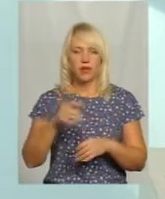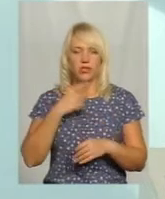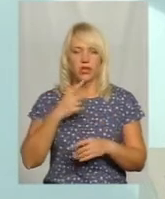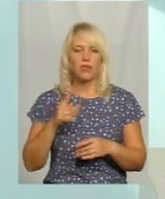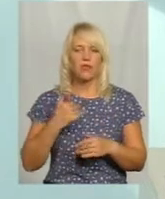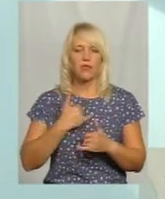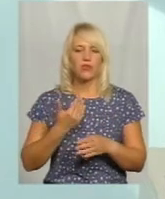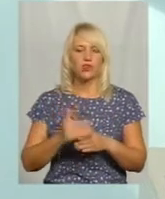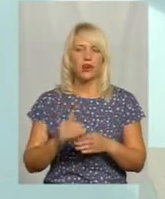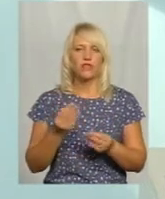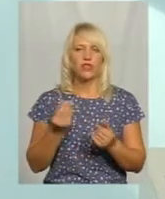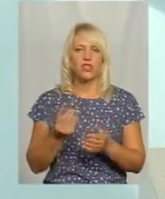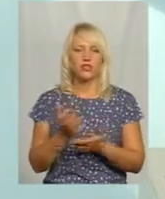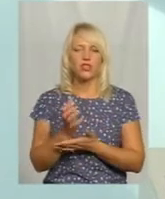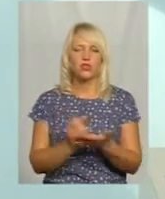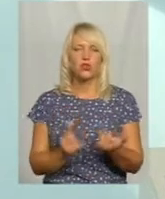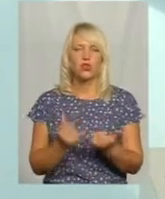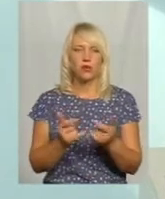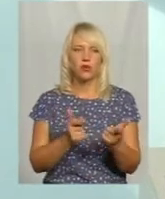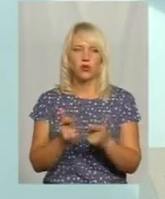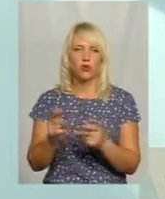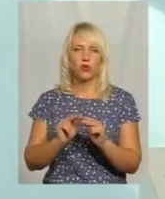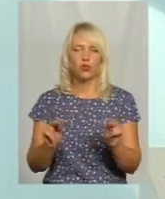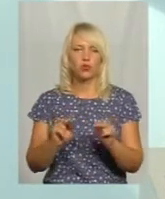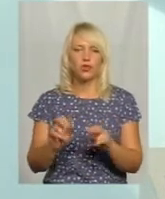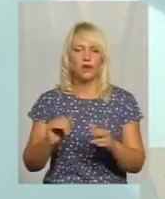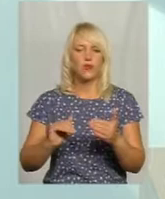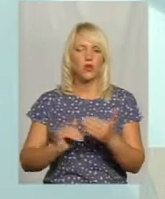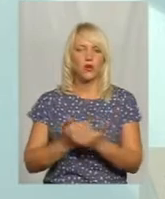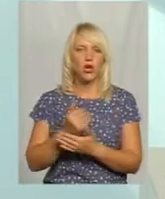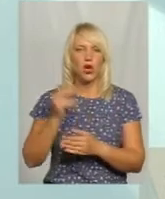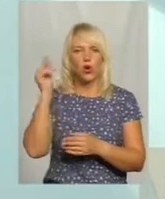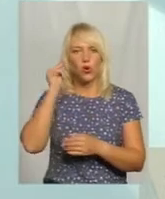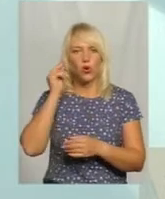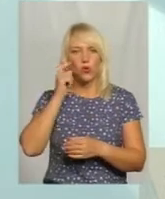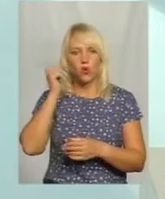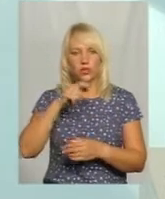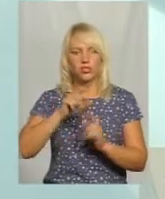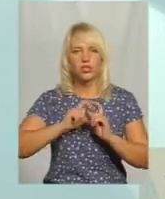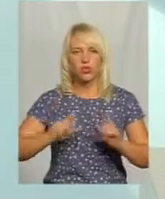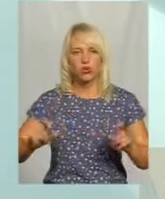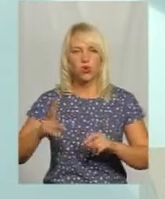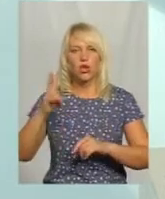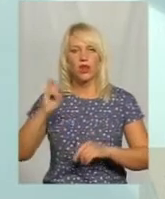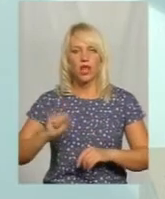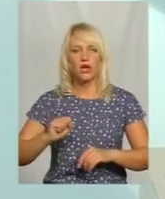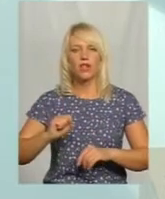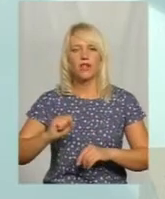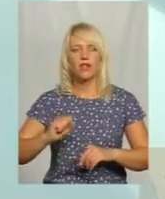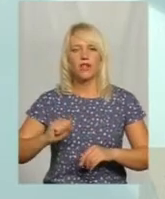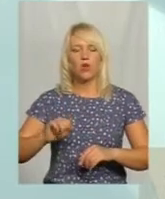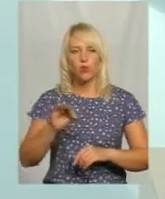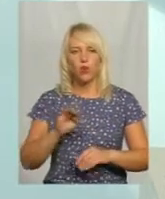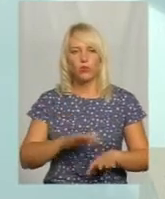фінансовий ресурс на підготовку учителів до роботи в новій українській школі. Всього на область